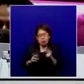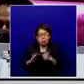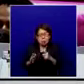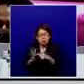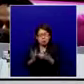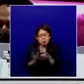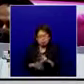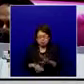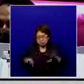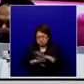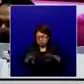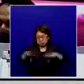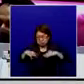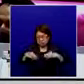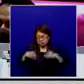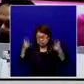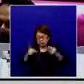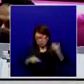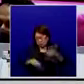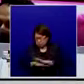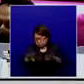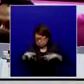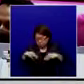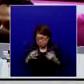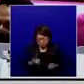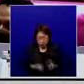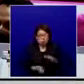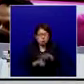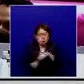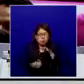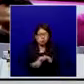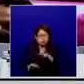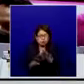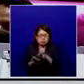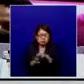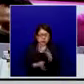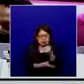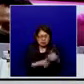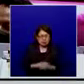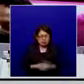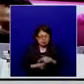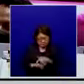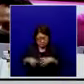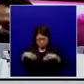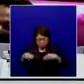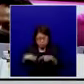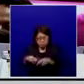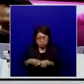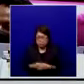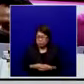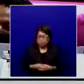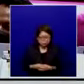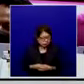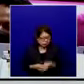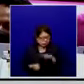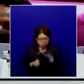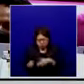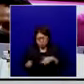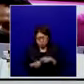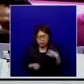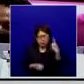นี้นี่ไงผมสงสารจริงๆแบงค์ชาติเอ้ยแบงค์ชาติคุณยอมได้ยังไงนี่ใครออกกฎหมายม